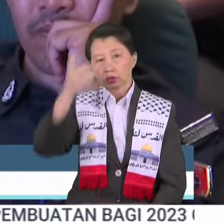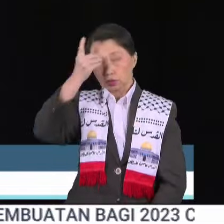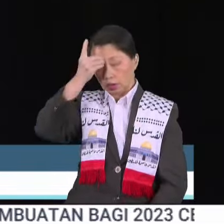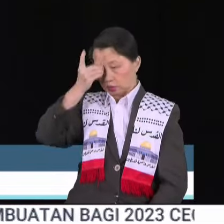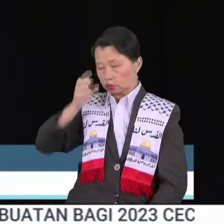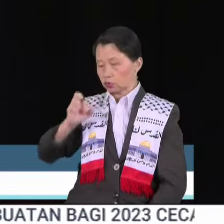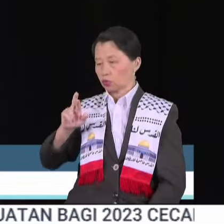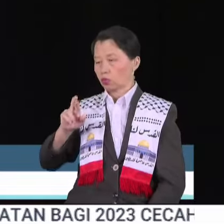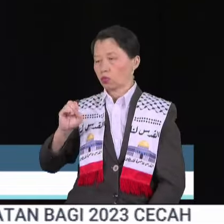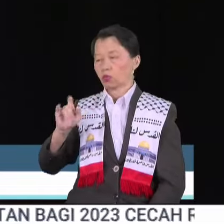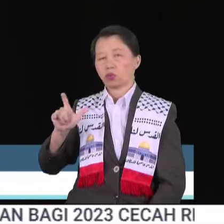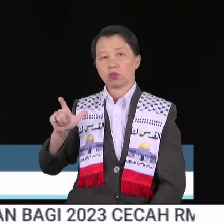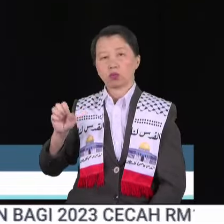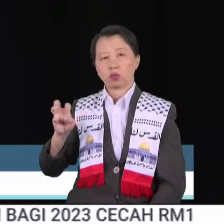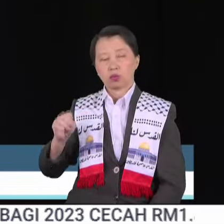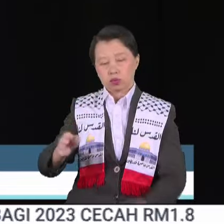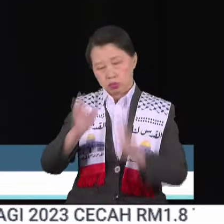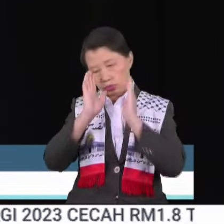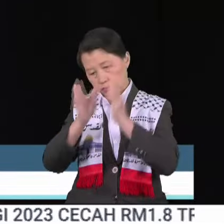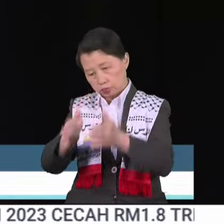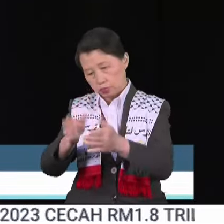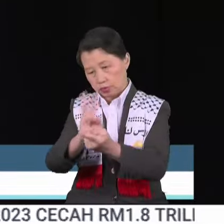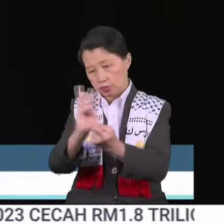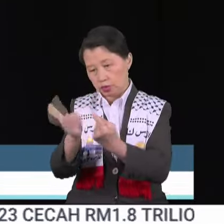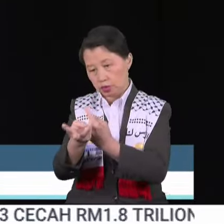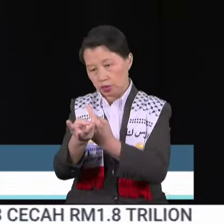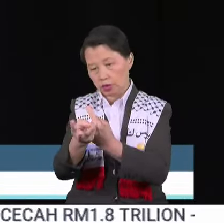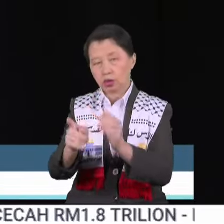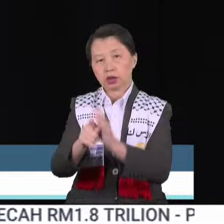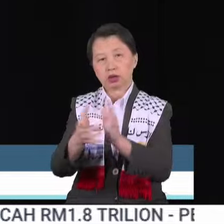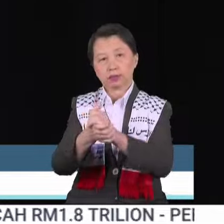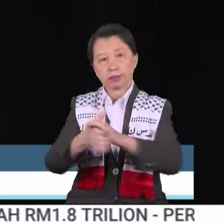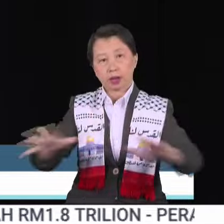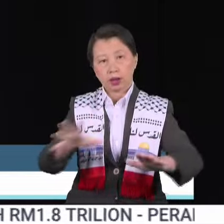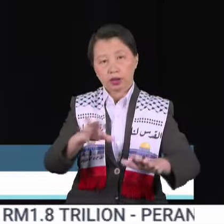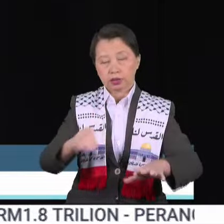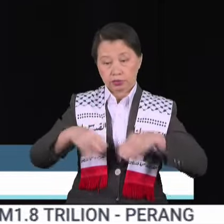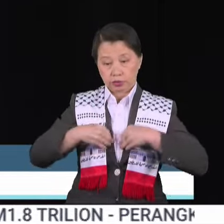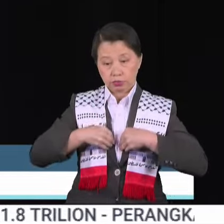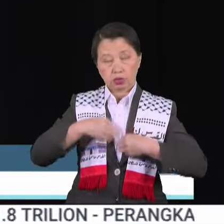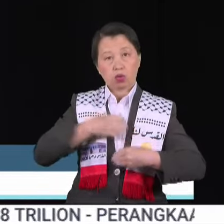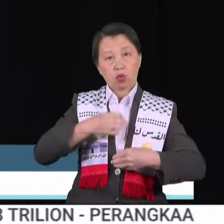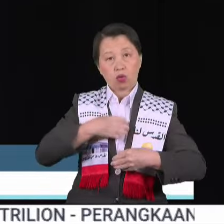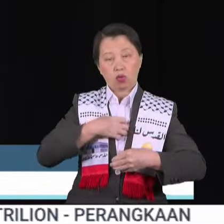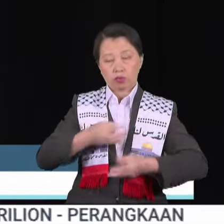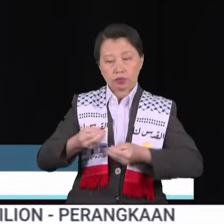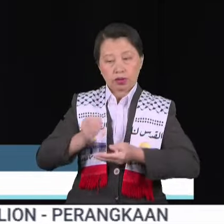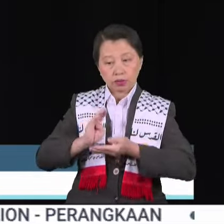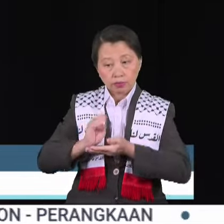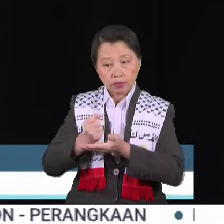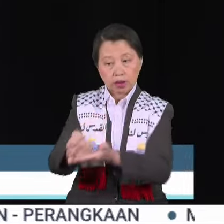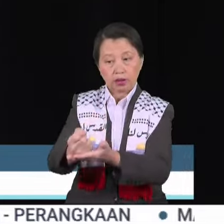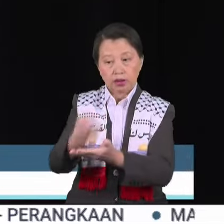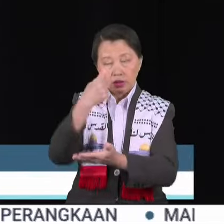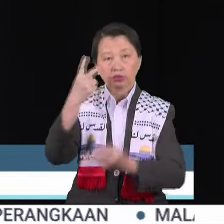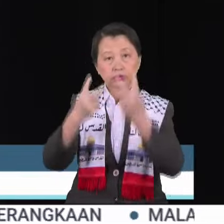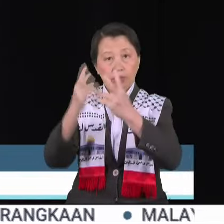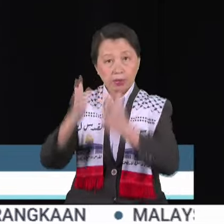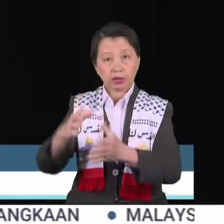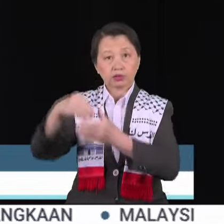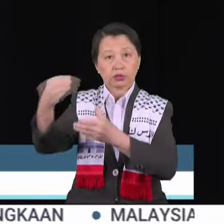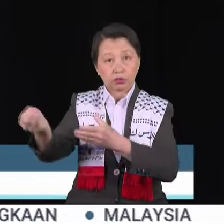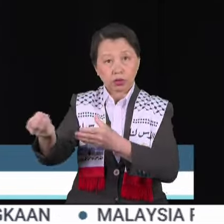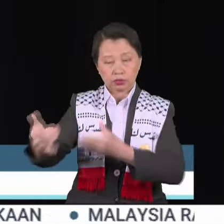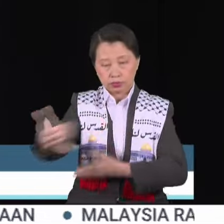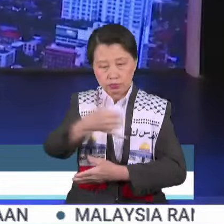Abdul Rahman, tumpuan khusus bagi menjaga kebajikan, keselamatan serta menerima aduan dan memberi bantuan kepada pelancong asing.